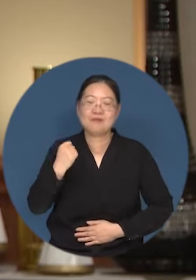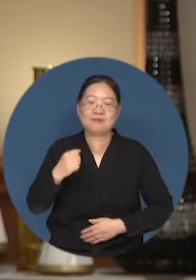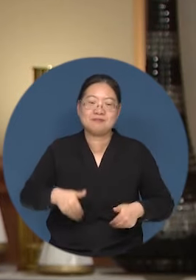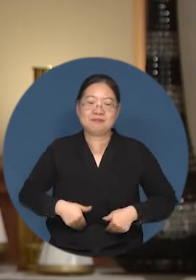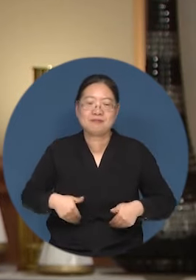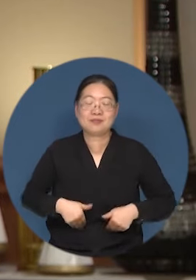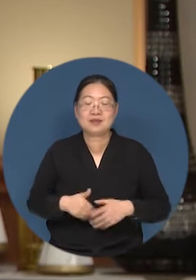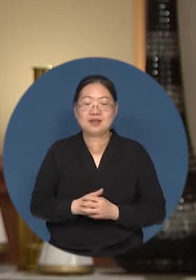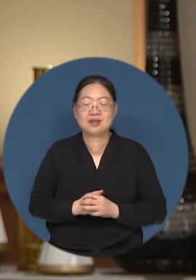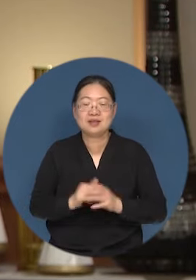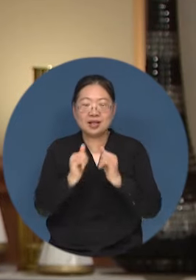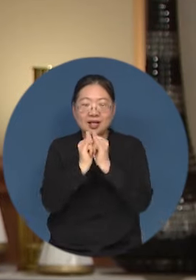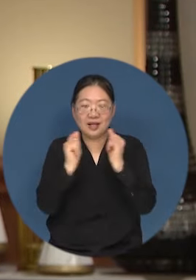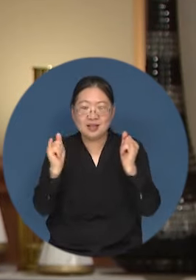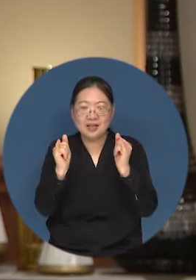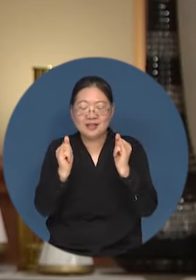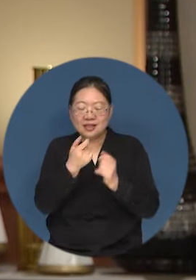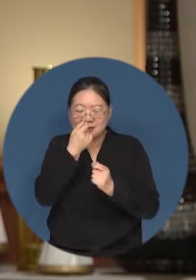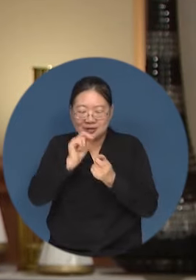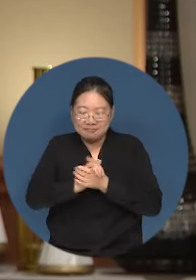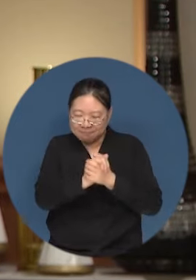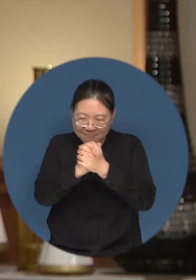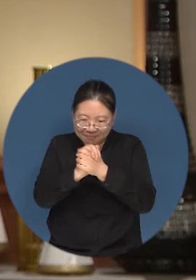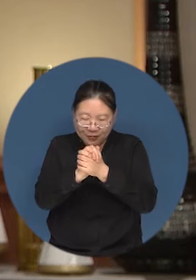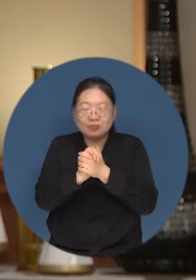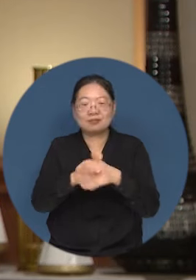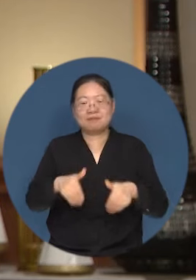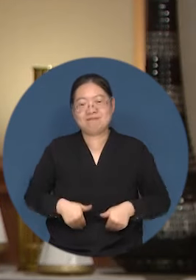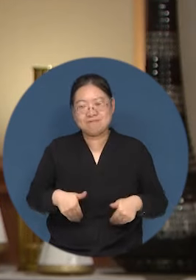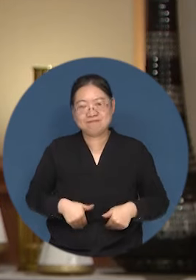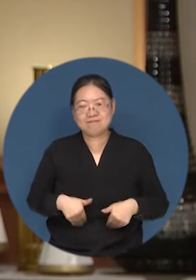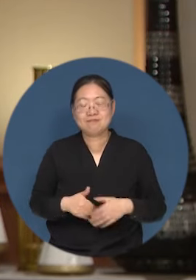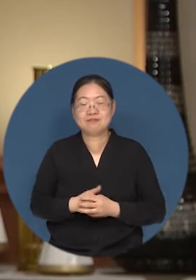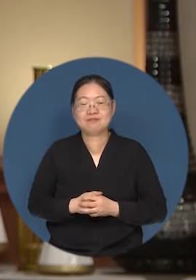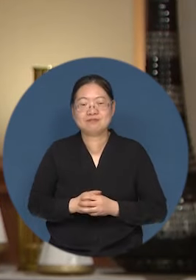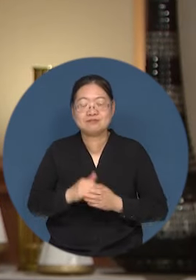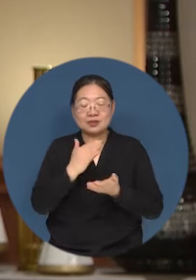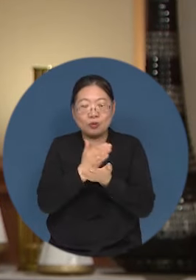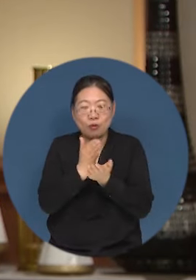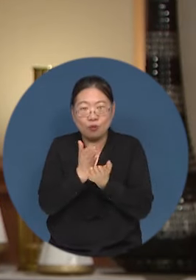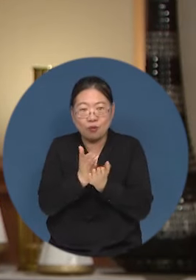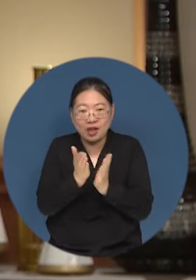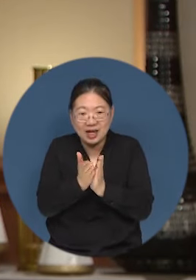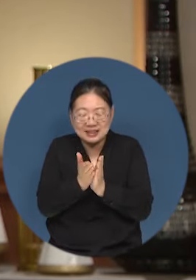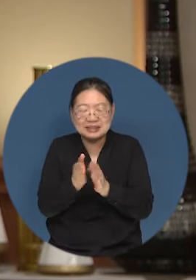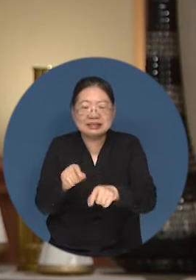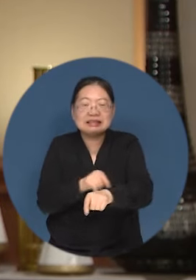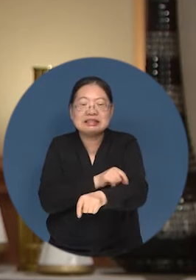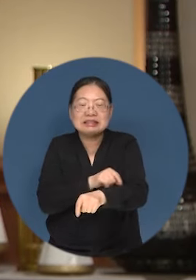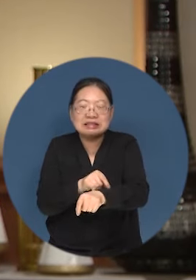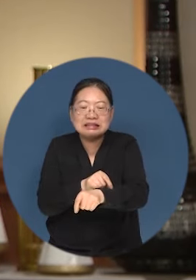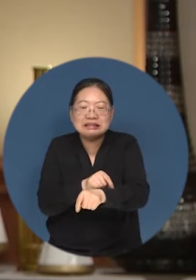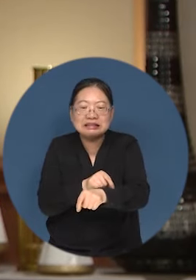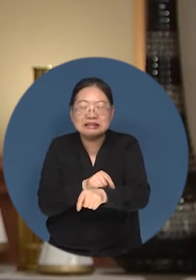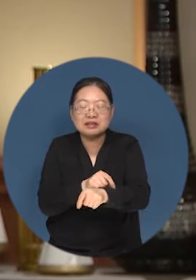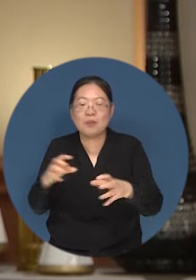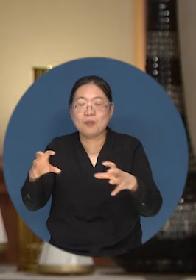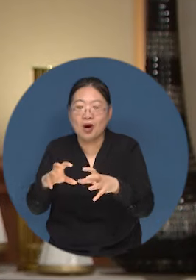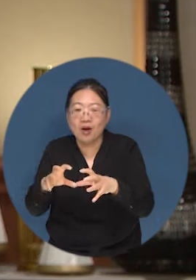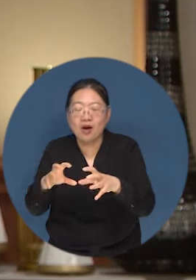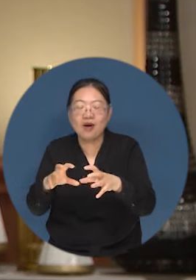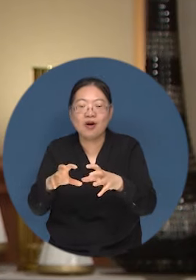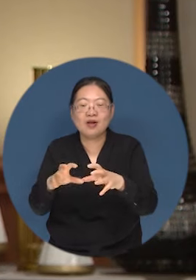되고 사람들과의 친밀도도 높아야 됩니다. 그런 여러 가지 복합적인 특징이 그 남방 큰 돌고래가